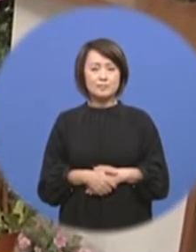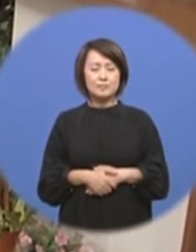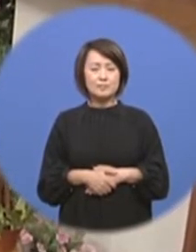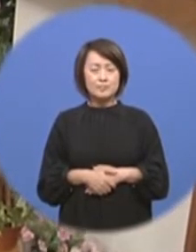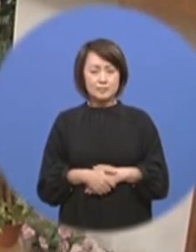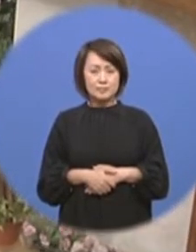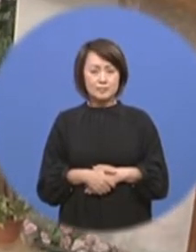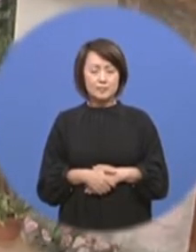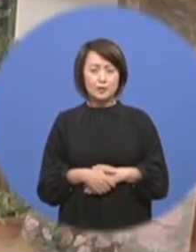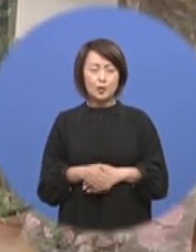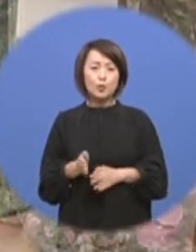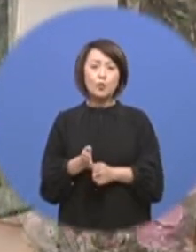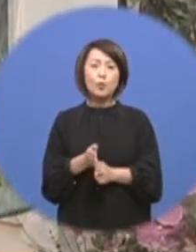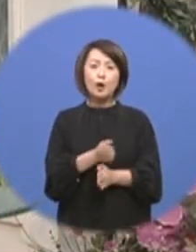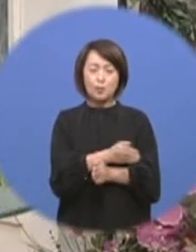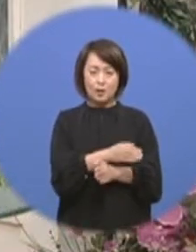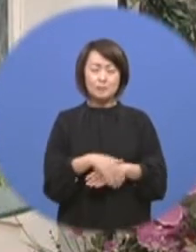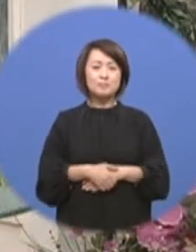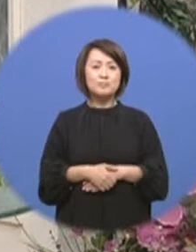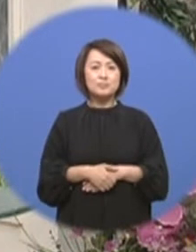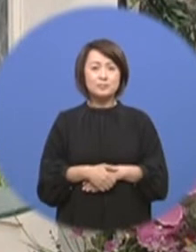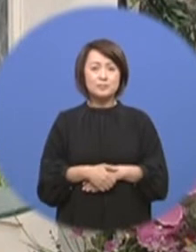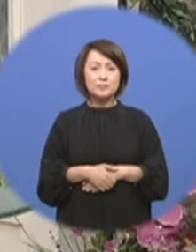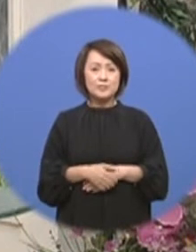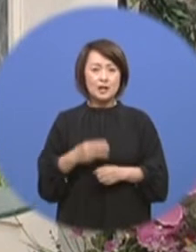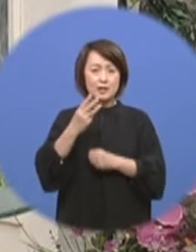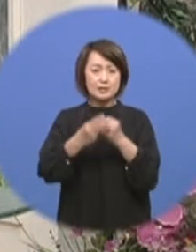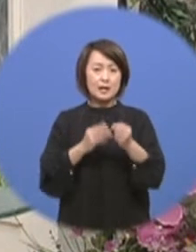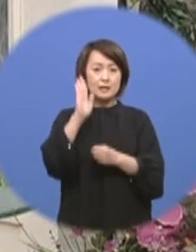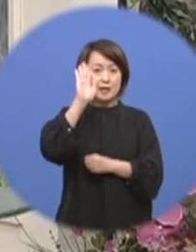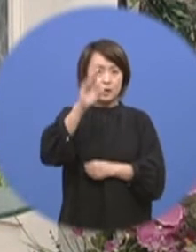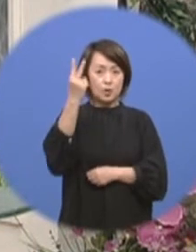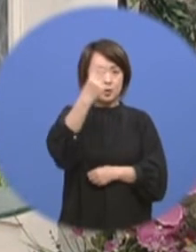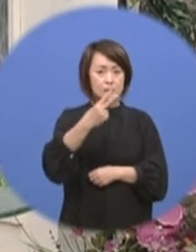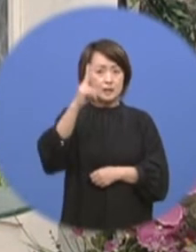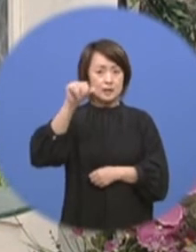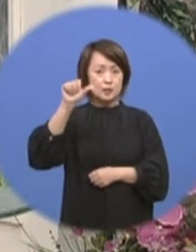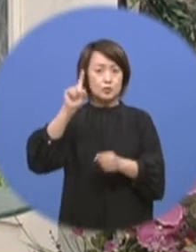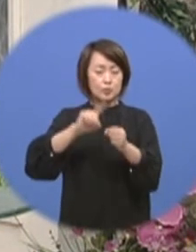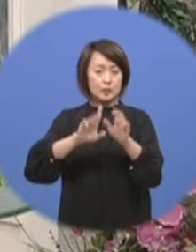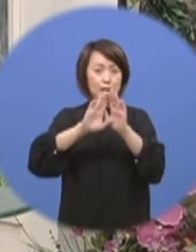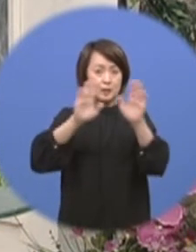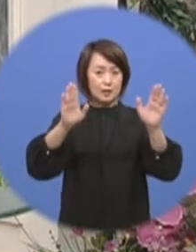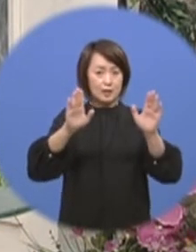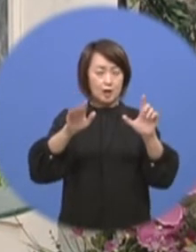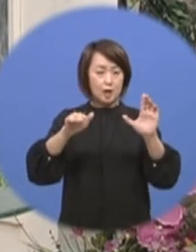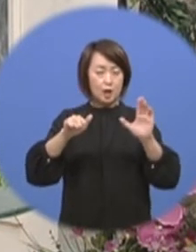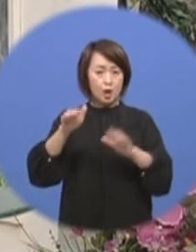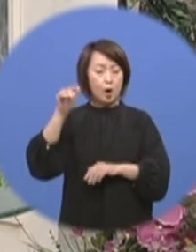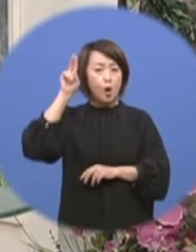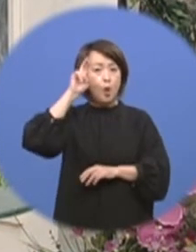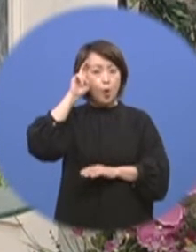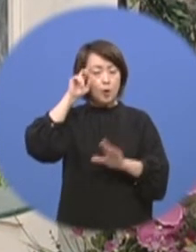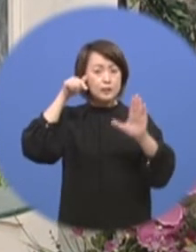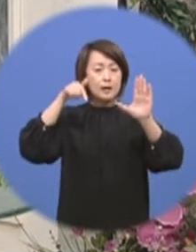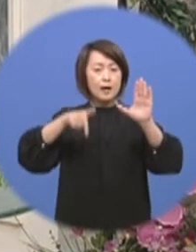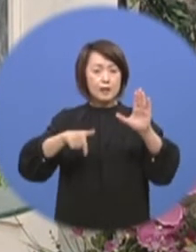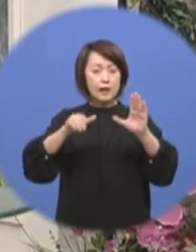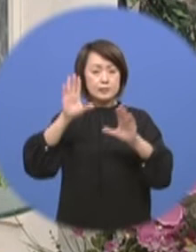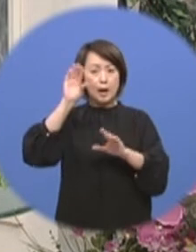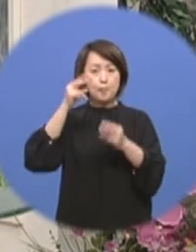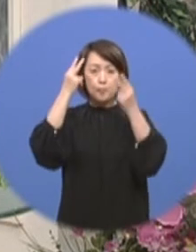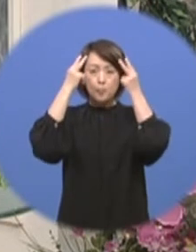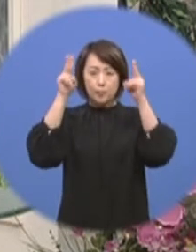紀の国21後半は3年後の2025年に開かれる大阪関西万博に向けた